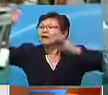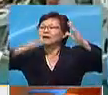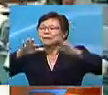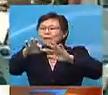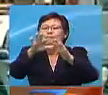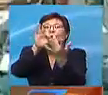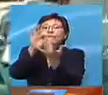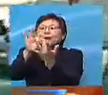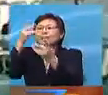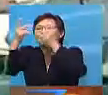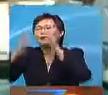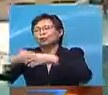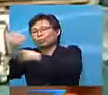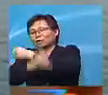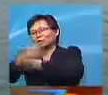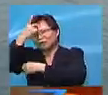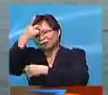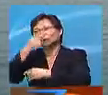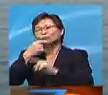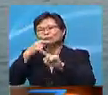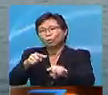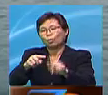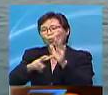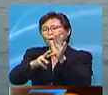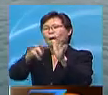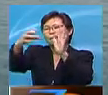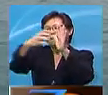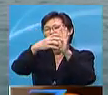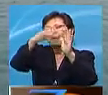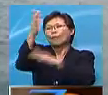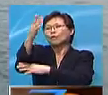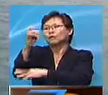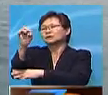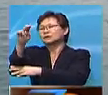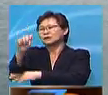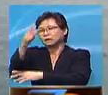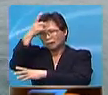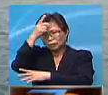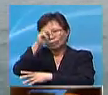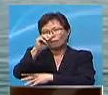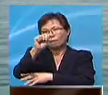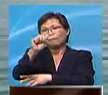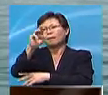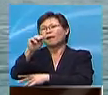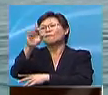asing penjelasan Datuk Seri Nazri menjawab soalan wakil pas pokok Sena Datuk mahfuz